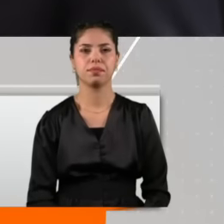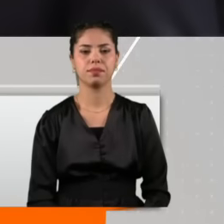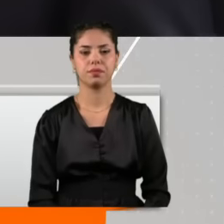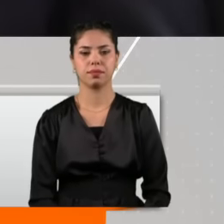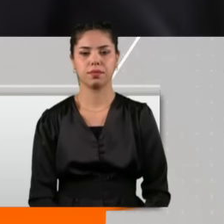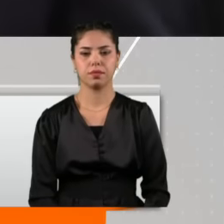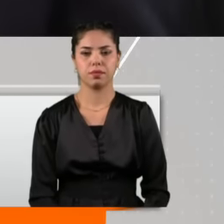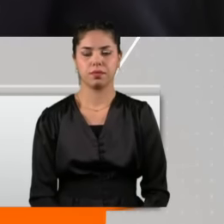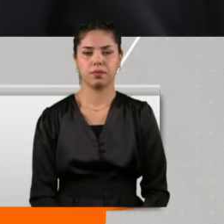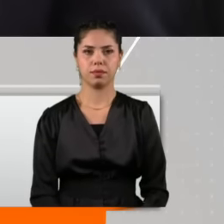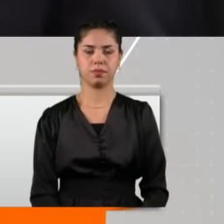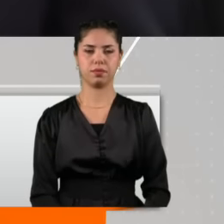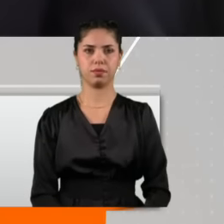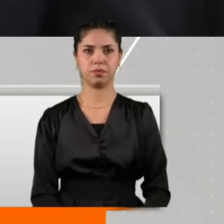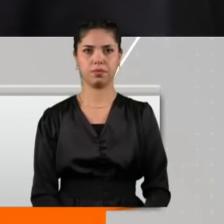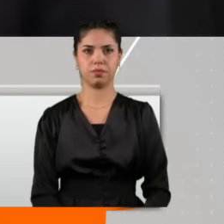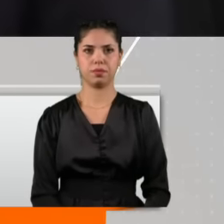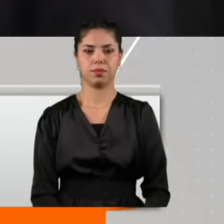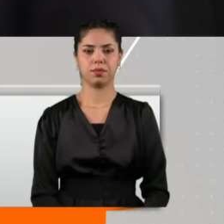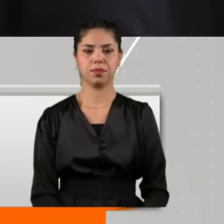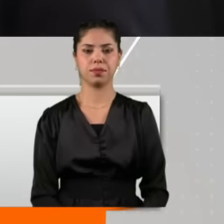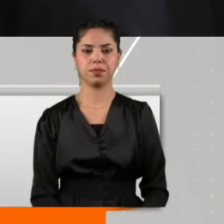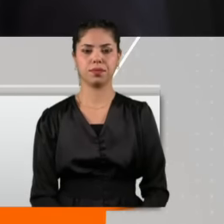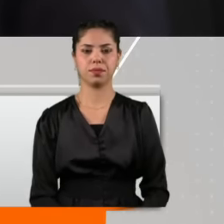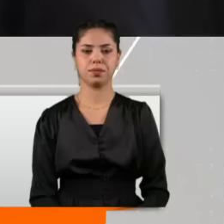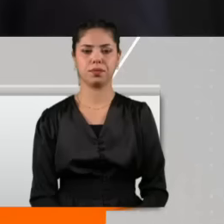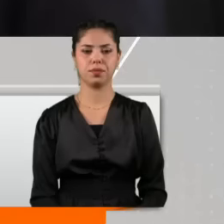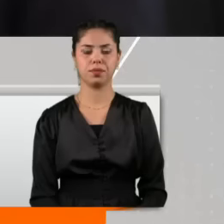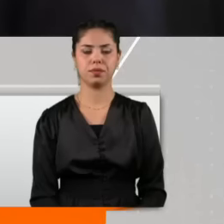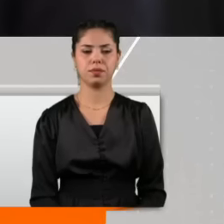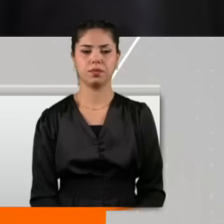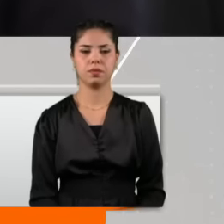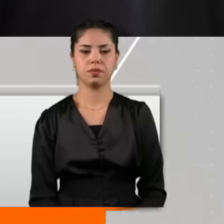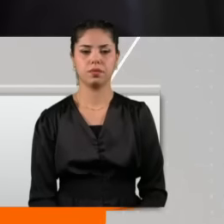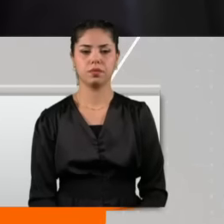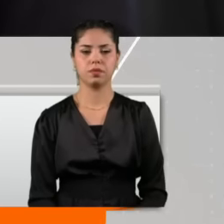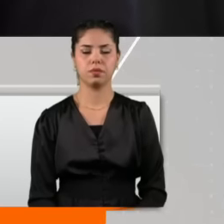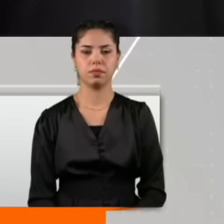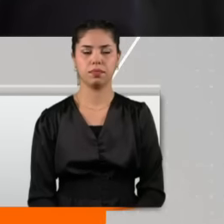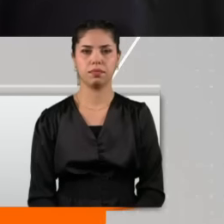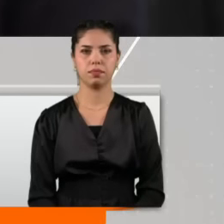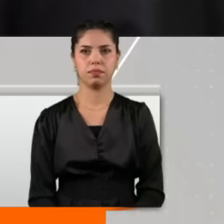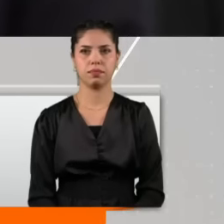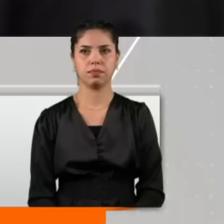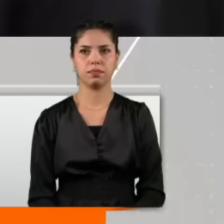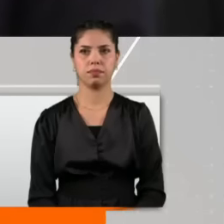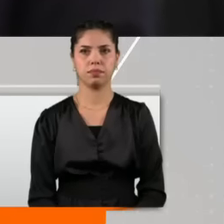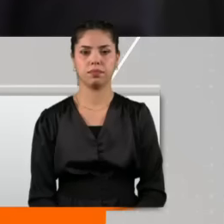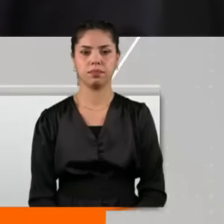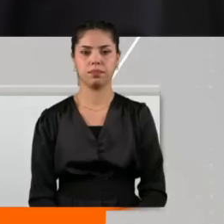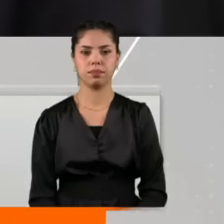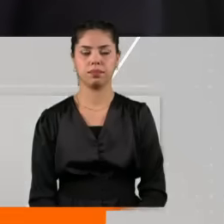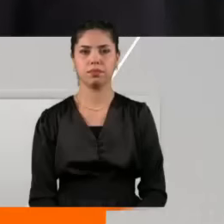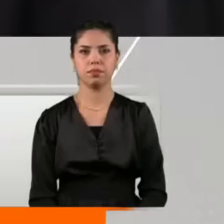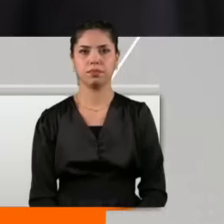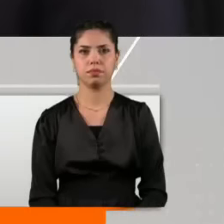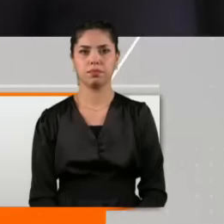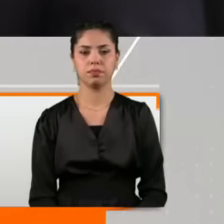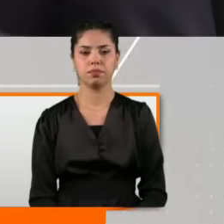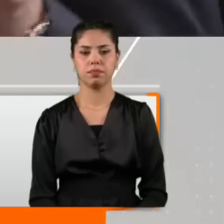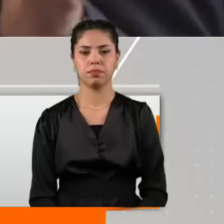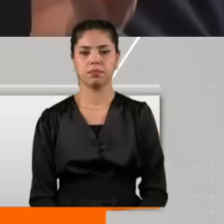yargımız bir karar verecek. Demek ki karalamayla, demek ki hakaret siyasetiyle bir yere varılamayacağının